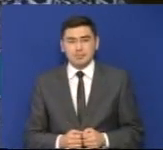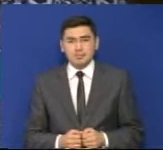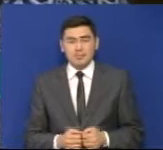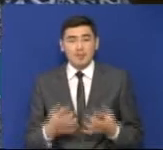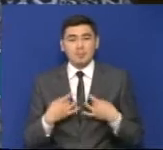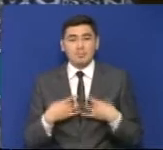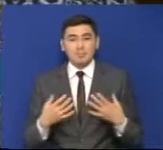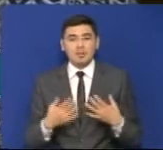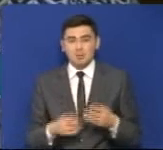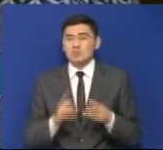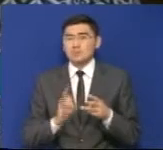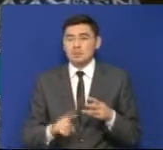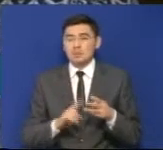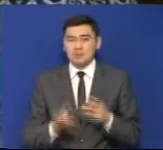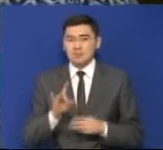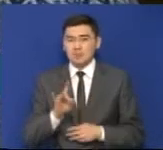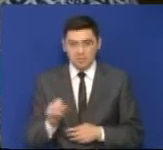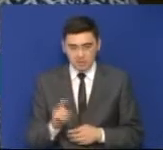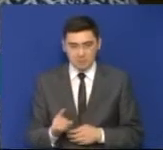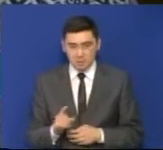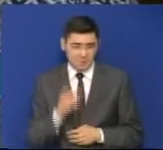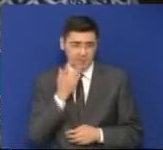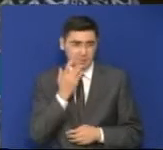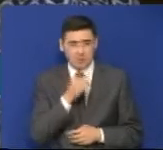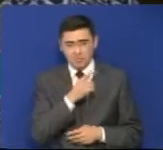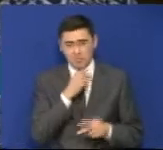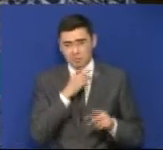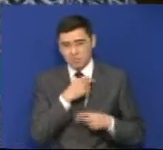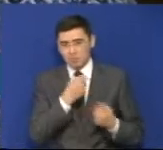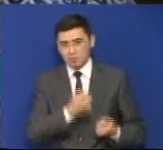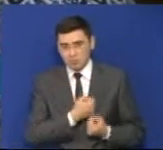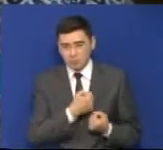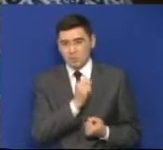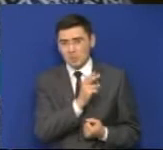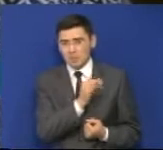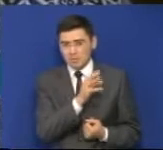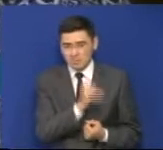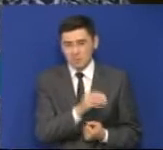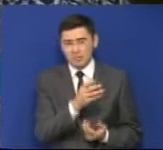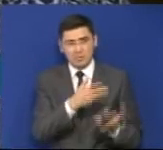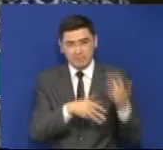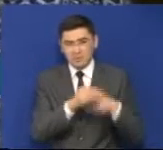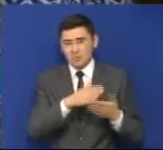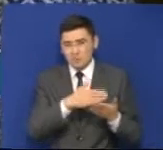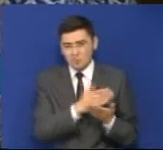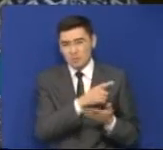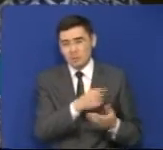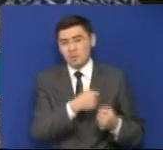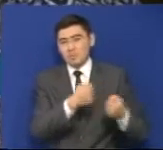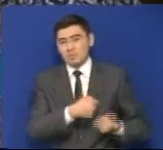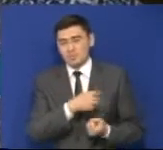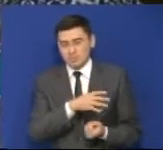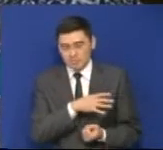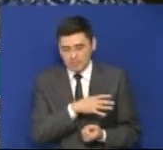Мерекені осымен үшінші мәрте атап өтудеміз. Бізге әрдайым қолдау көрсетіп отыратын қала әкіміне, қалалық мәслихат өкілдері мен бөлім жетекшілеріне